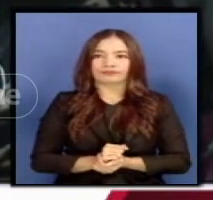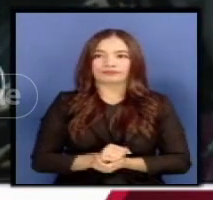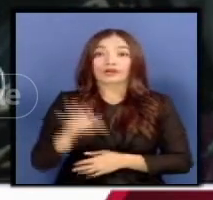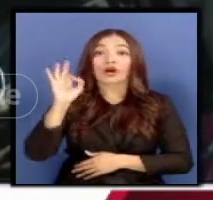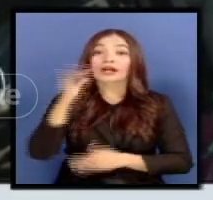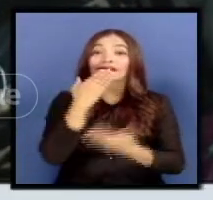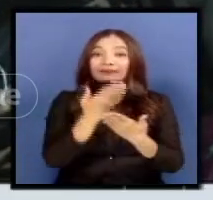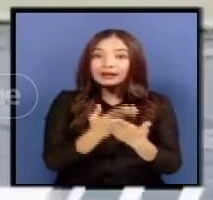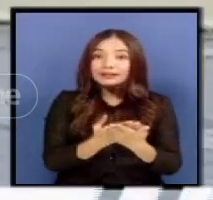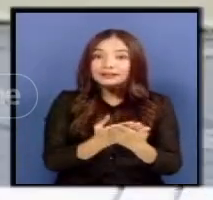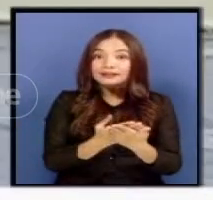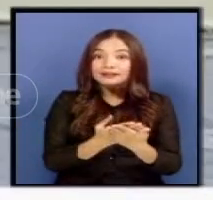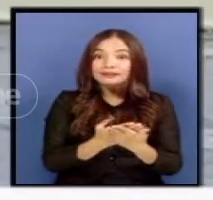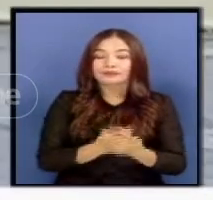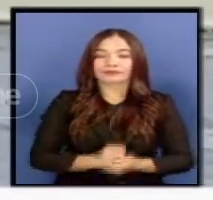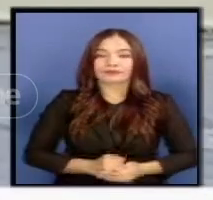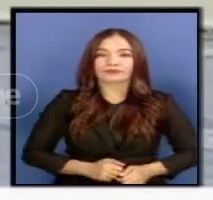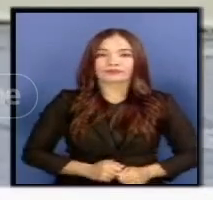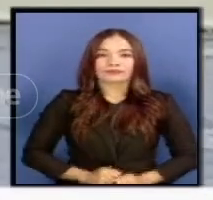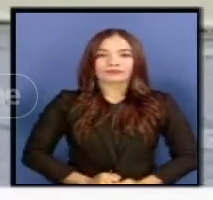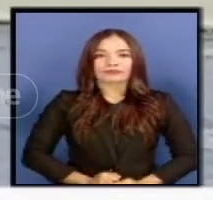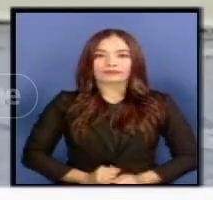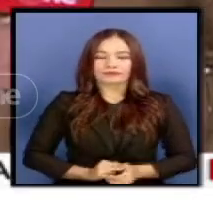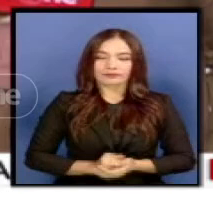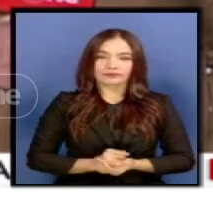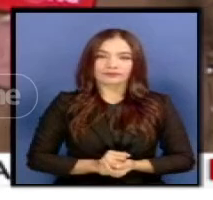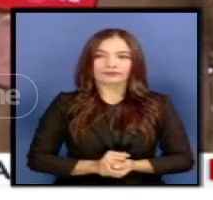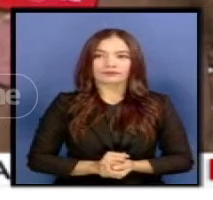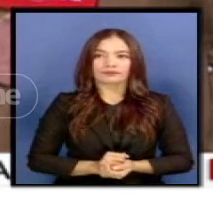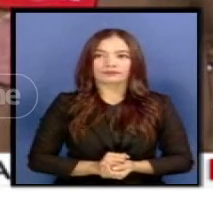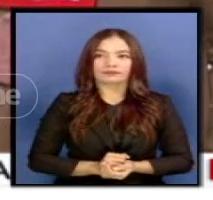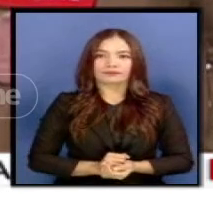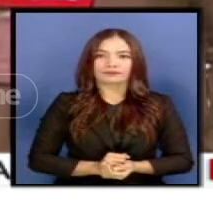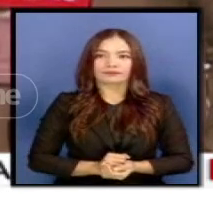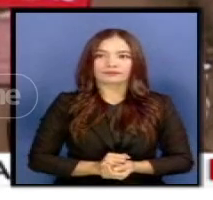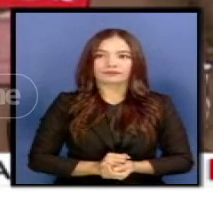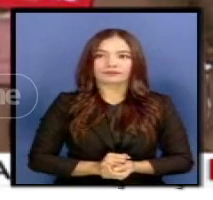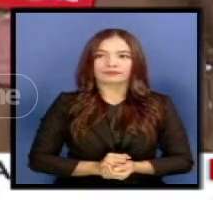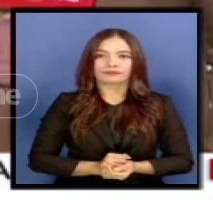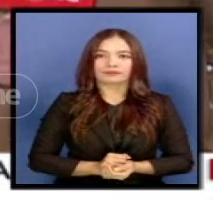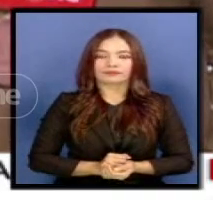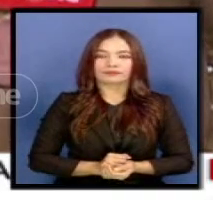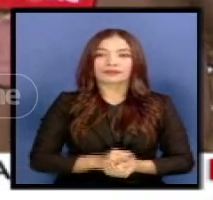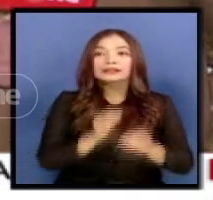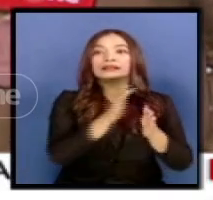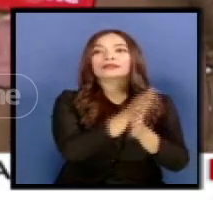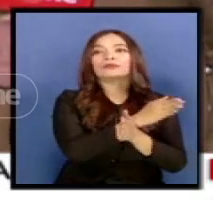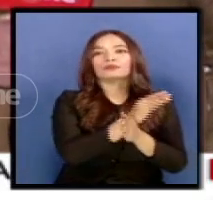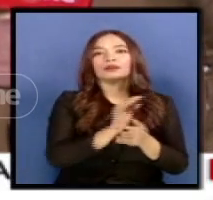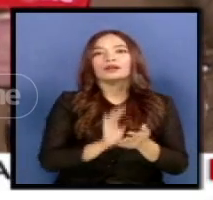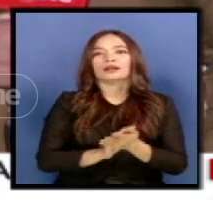dari Makassar. Kita kembali ke rekan-rekan di Jakarta. Baik, terima kasih Andi Kumala mengabarkan langsung dari Makassar. Dan sebelumnya ada